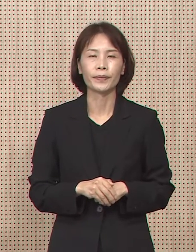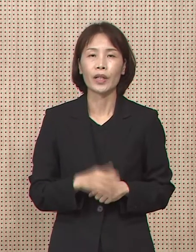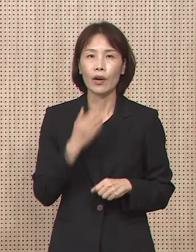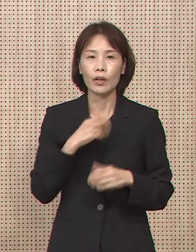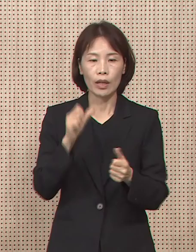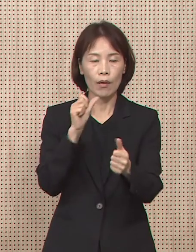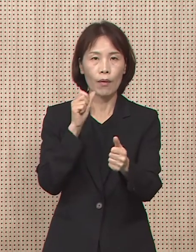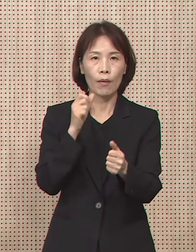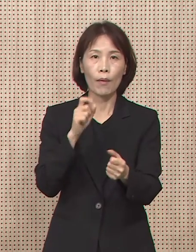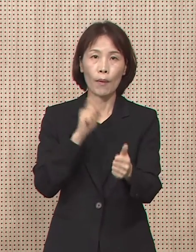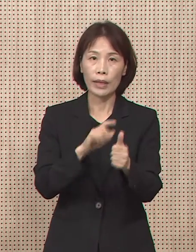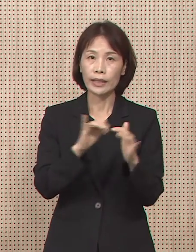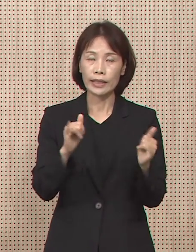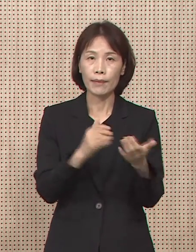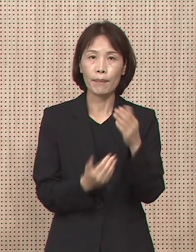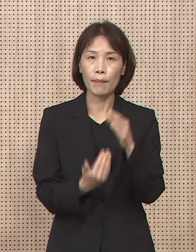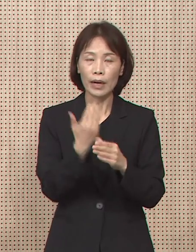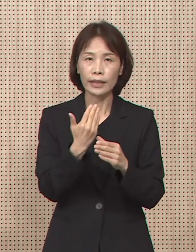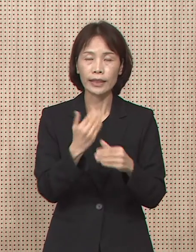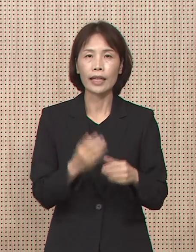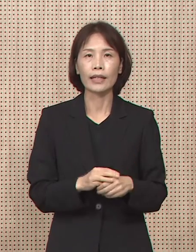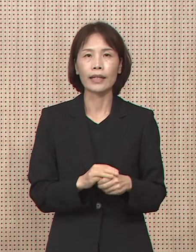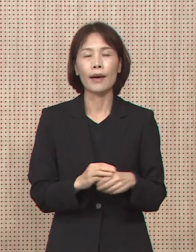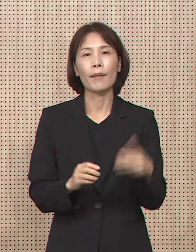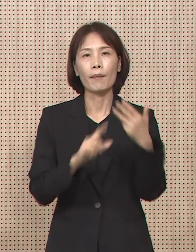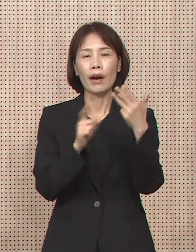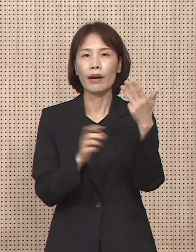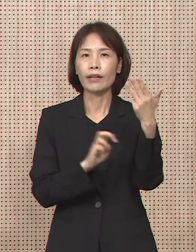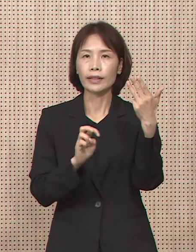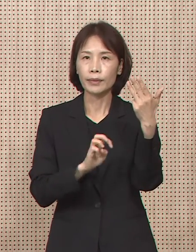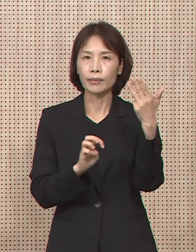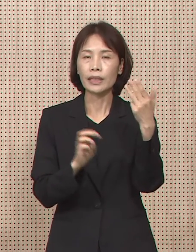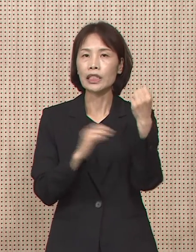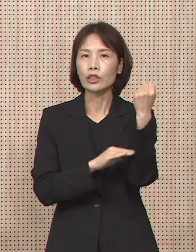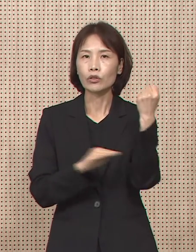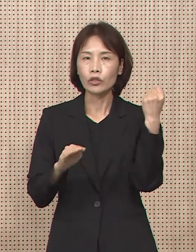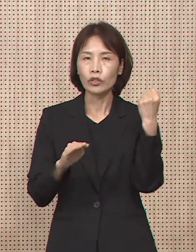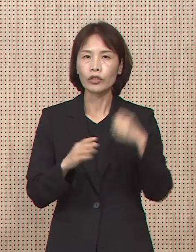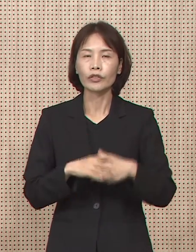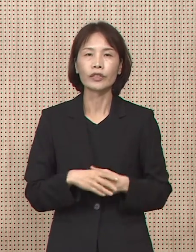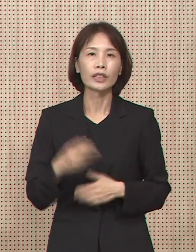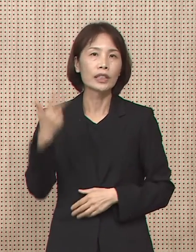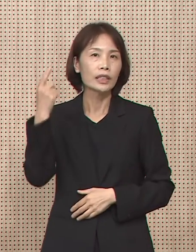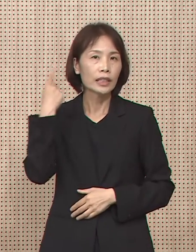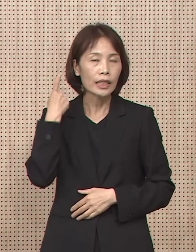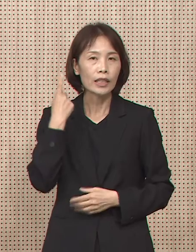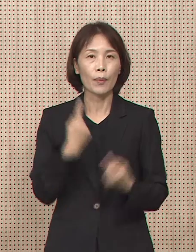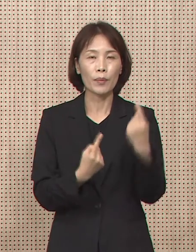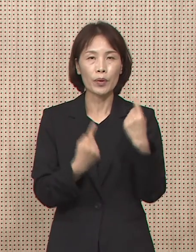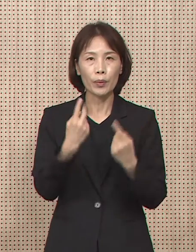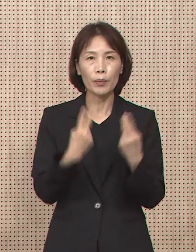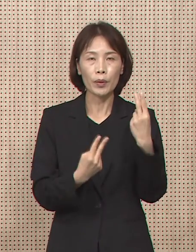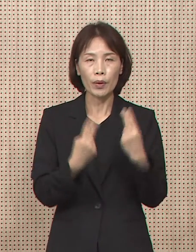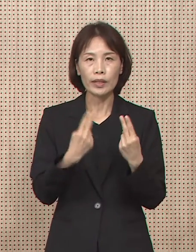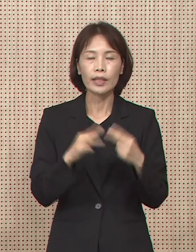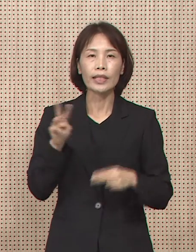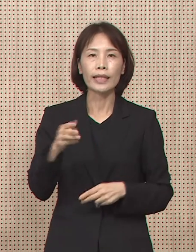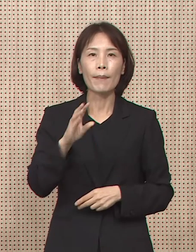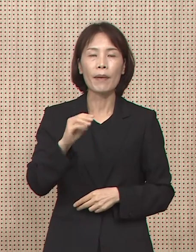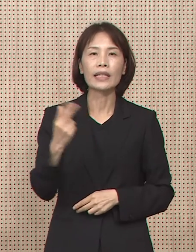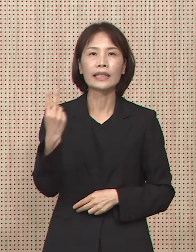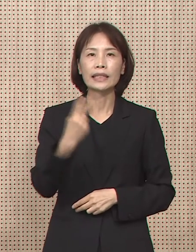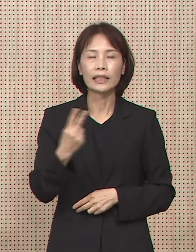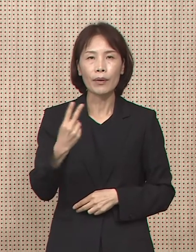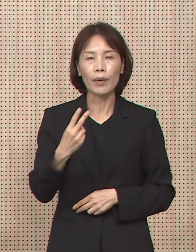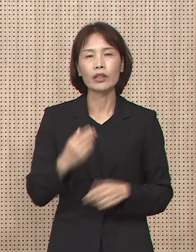다음은 경기도 확진자 발생 현황입니다. 8월 30일 0시 기준 경기도 누적 확진자 수는 전일 오전 0시 대비 3만